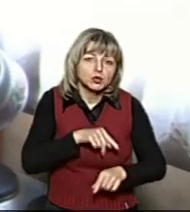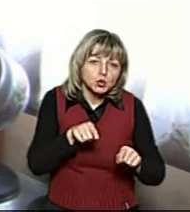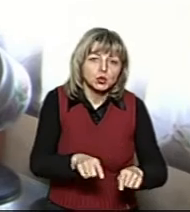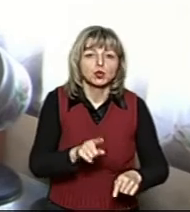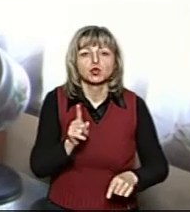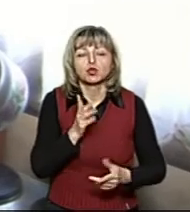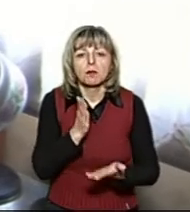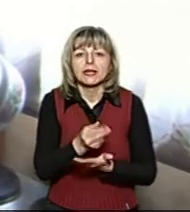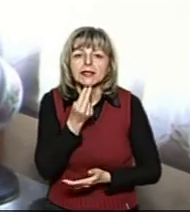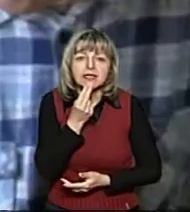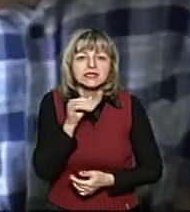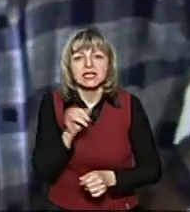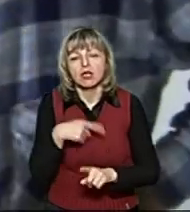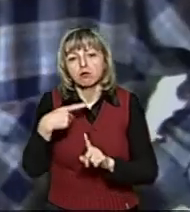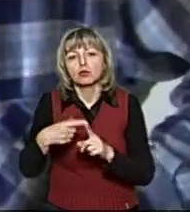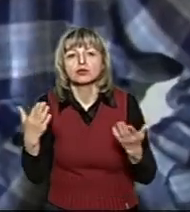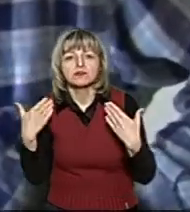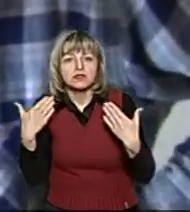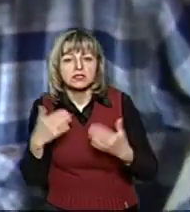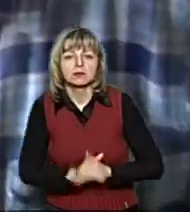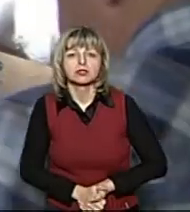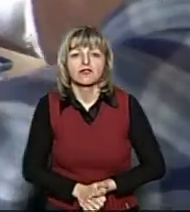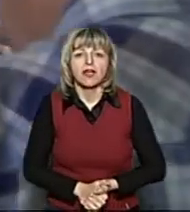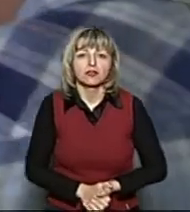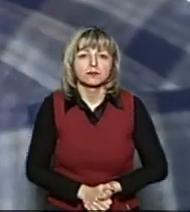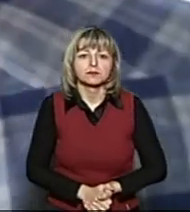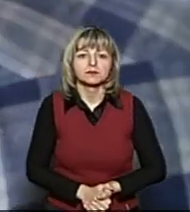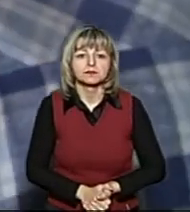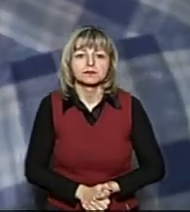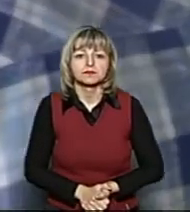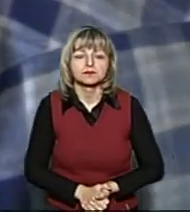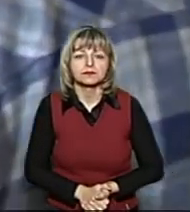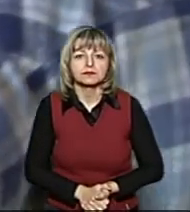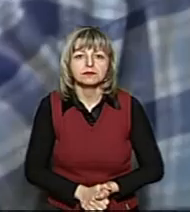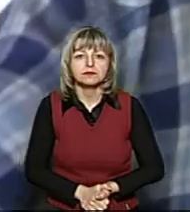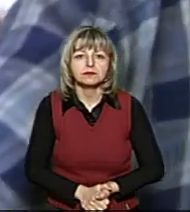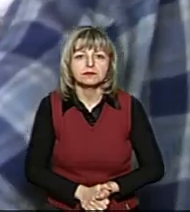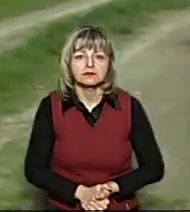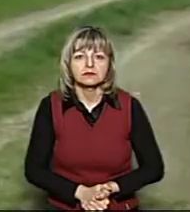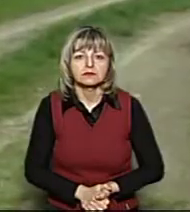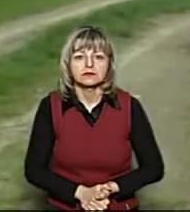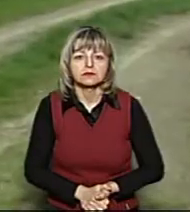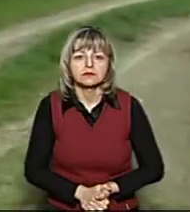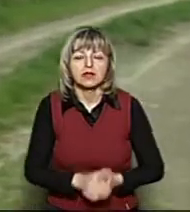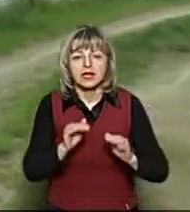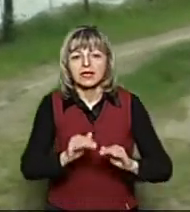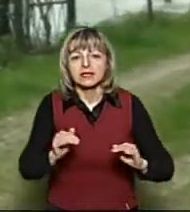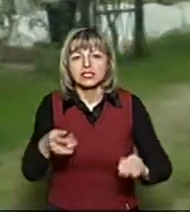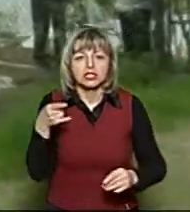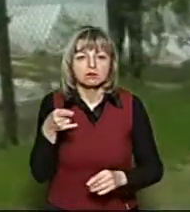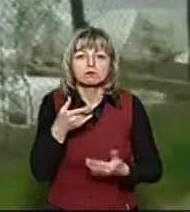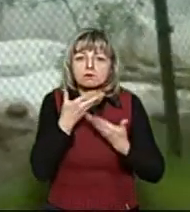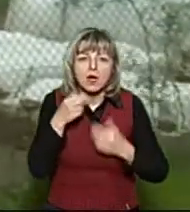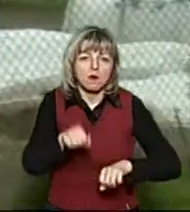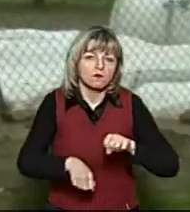мати що їсти, а й відпочивають. Чайника наливаємо, чаю. На тобі такого конфетку, печенька. Діти машин не мають,